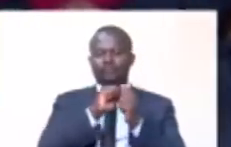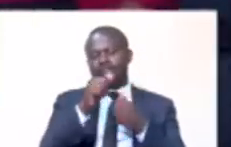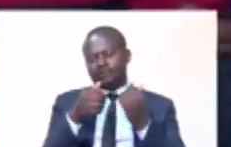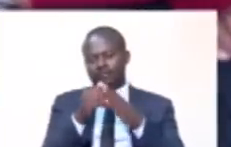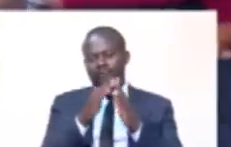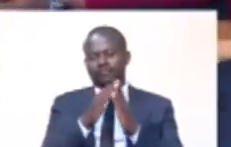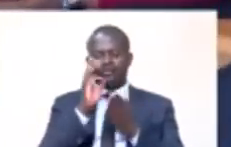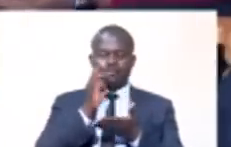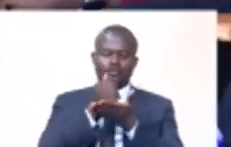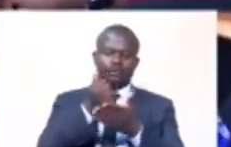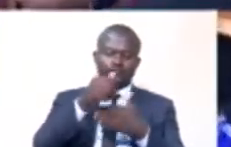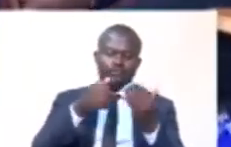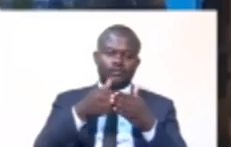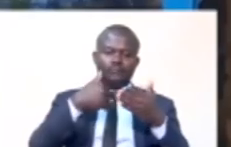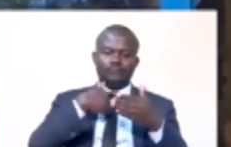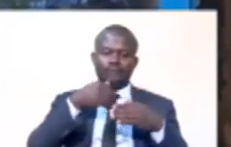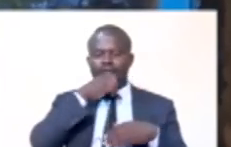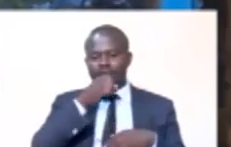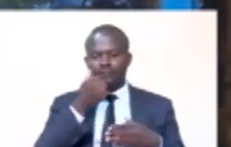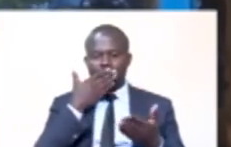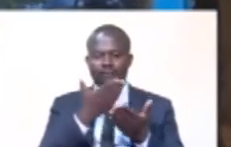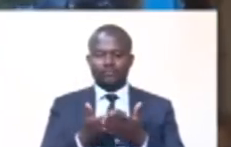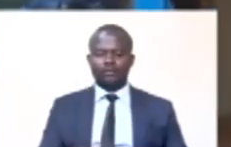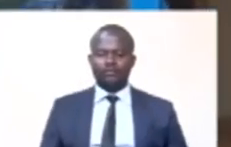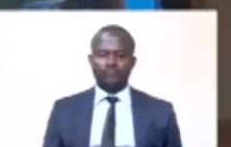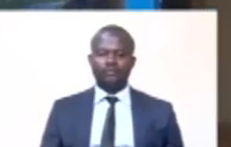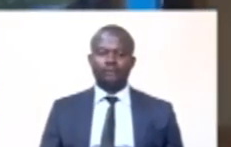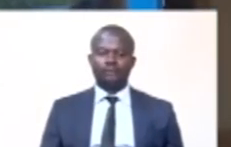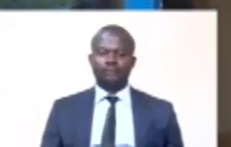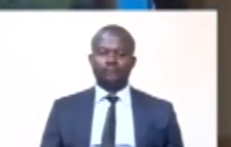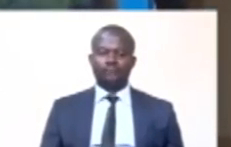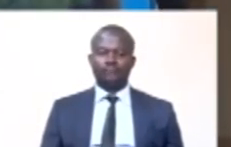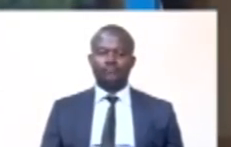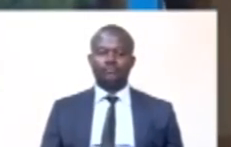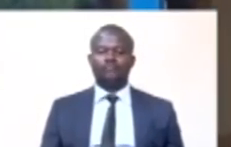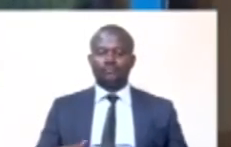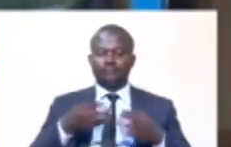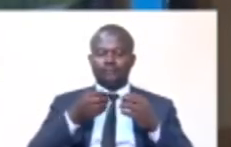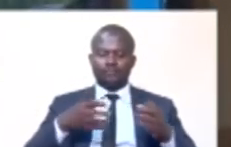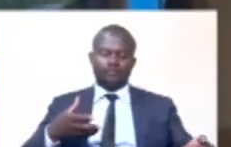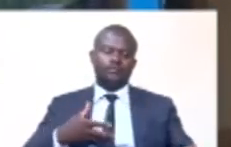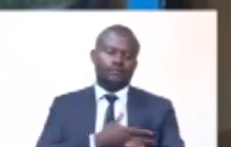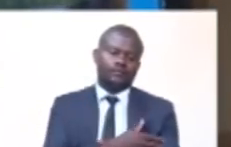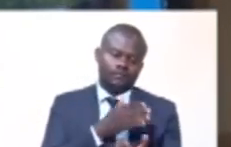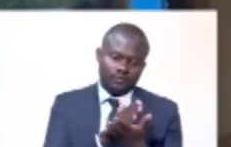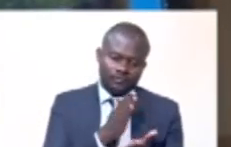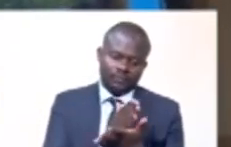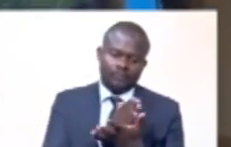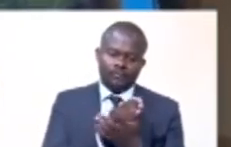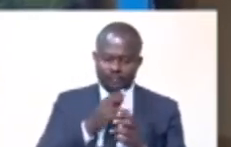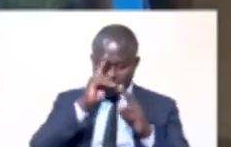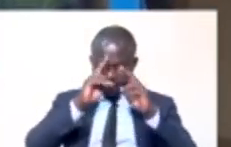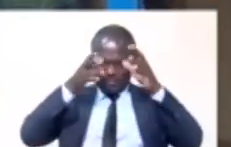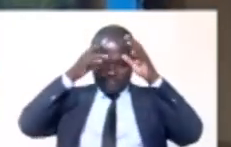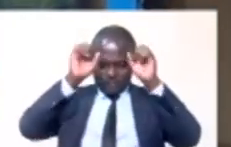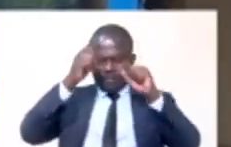bizamufasha kugira amasaziro meza. Imana ibahe umugisha ibongere imbaraga rwose nyine perezida Paul